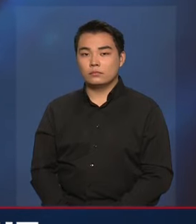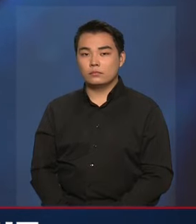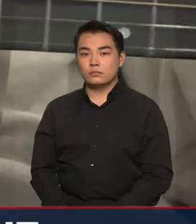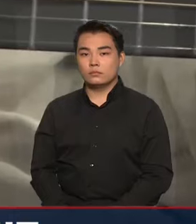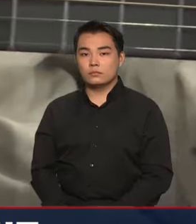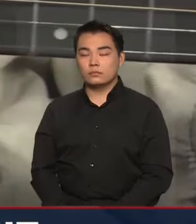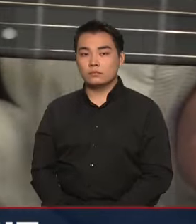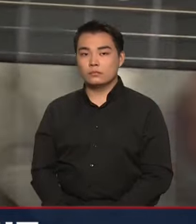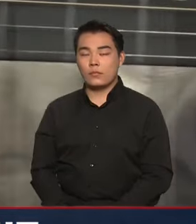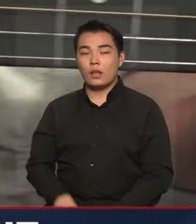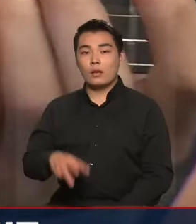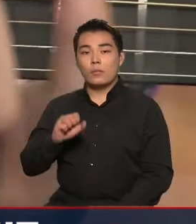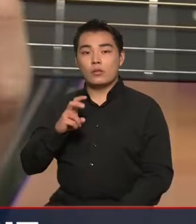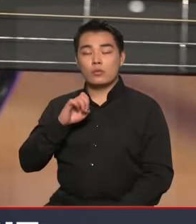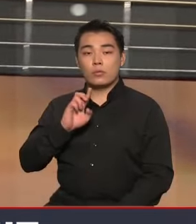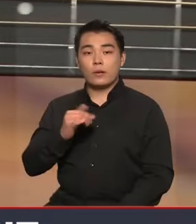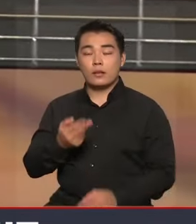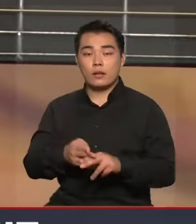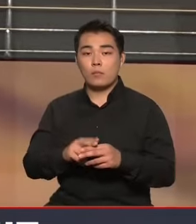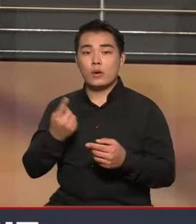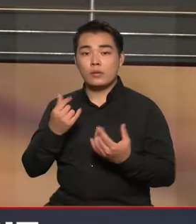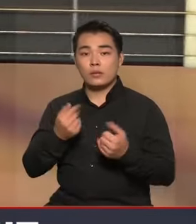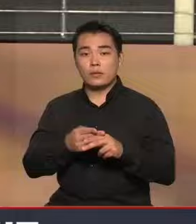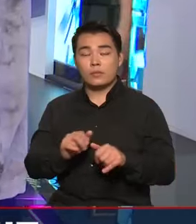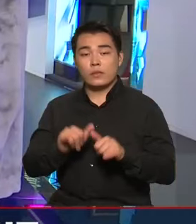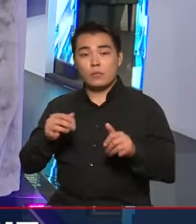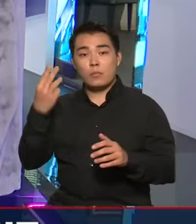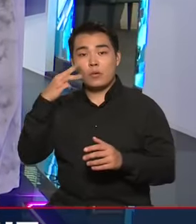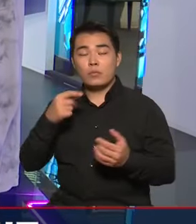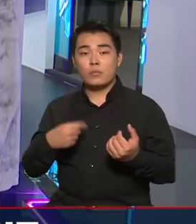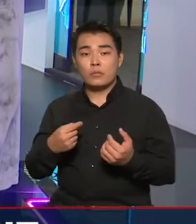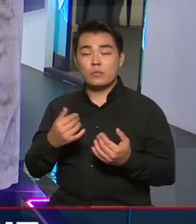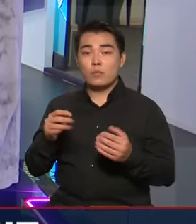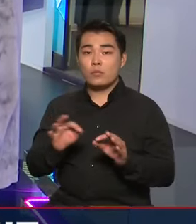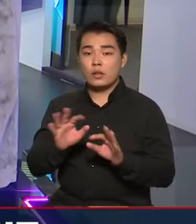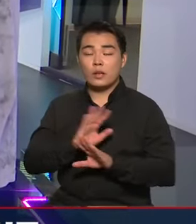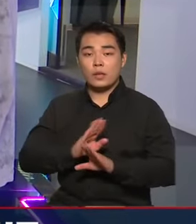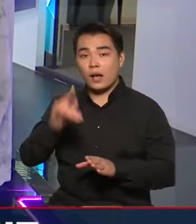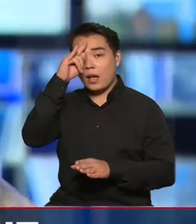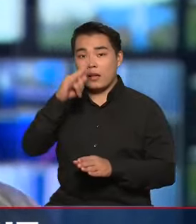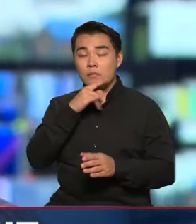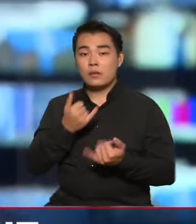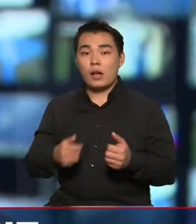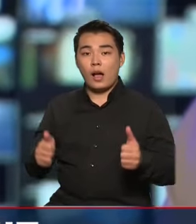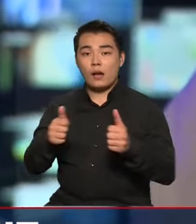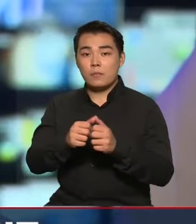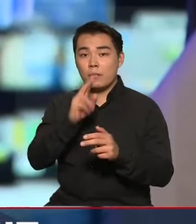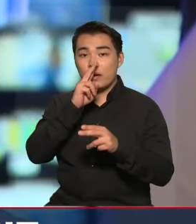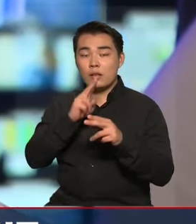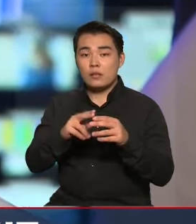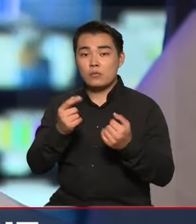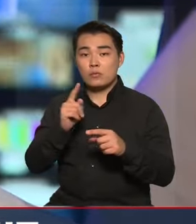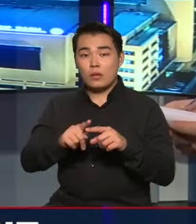transergem Ван Соптан неліктен қаптаған заманауи әндерде емес қазақ тыңдарманының жадынан жоғалып бара жатқан